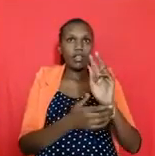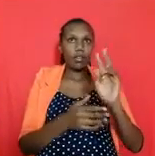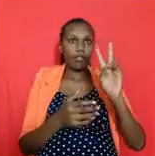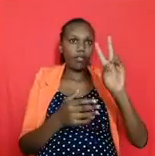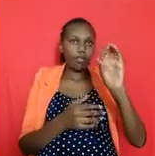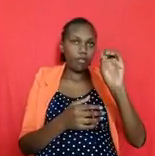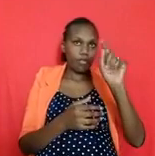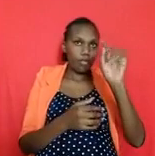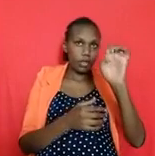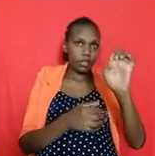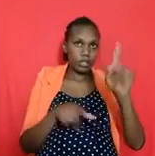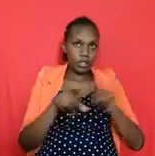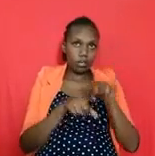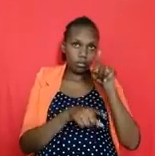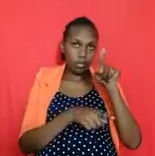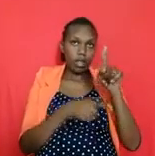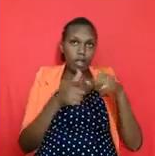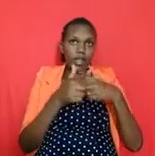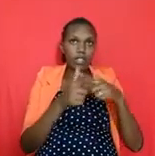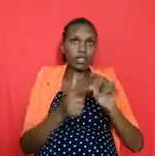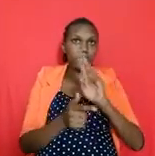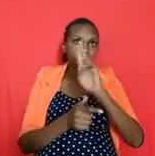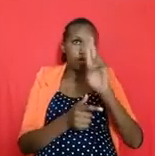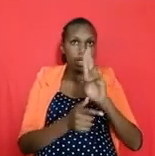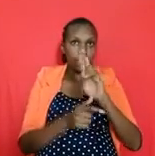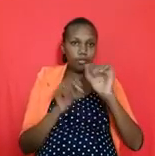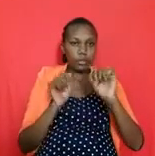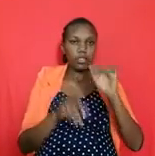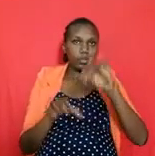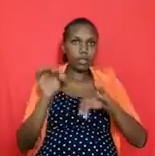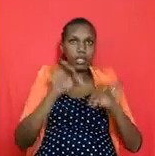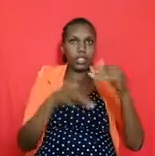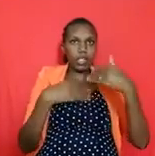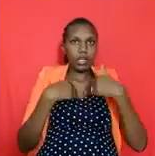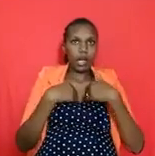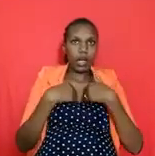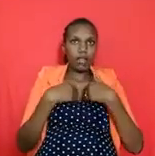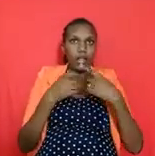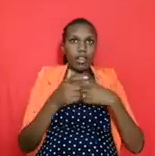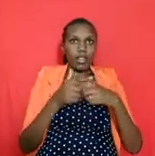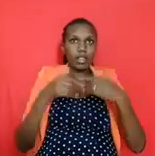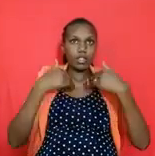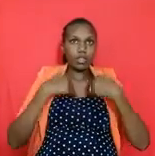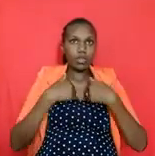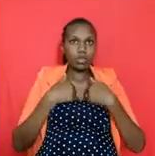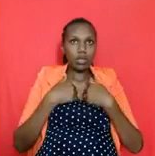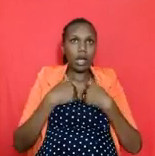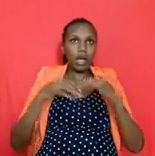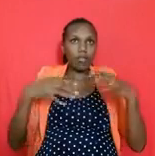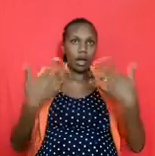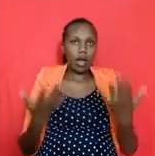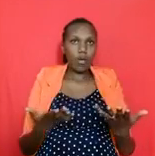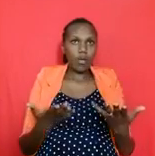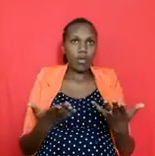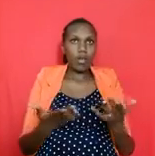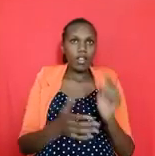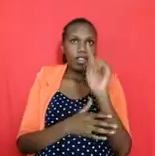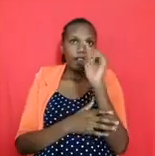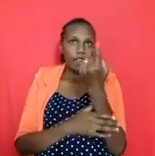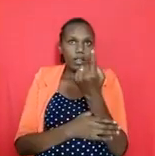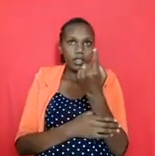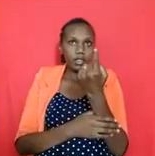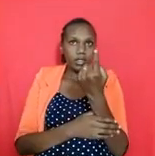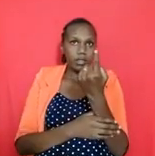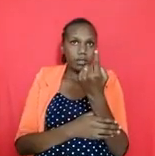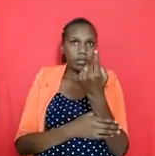nyitĩte haha nĩgetha ahote gũikia kura. Na kura cia umuthi tũgũikio ya mbere